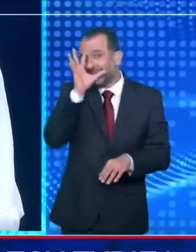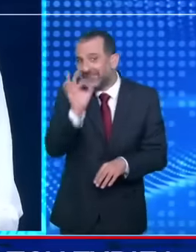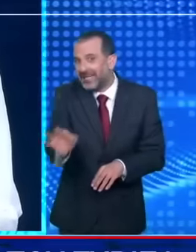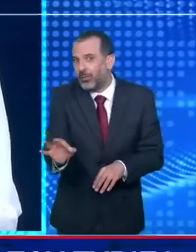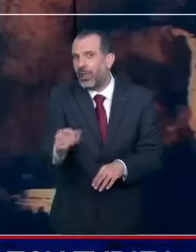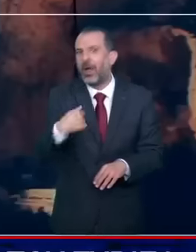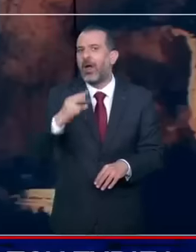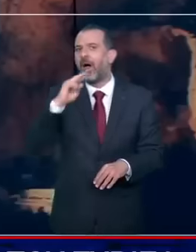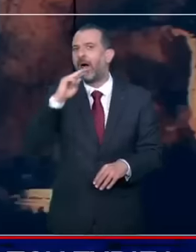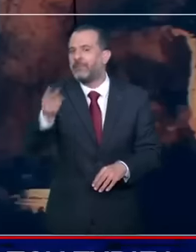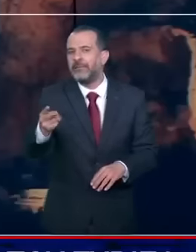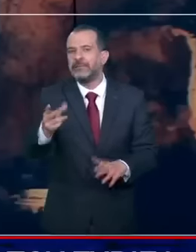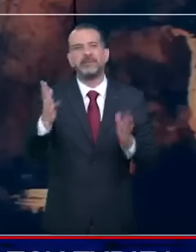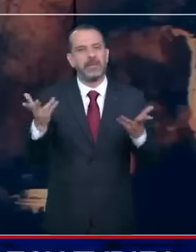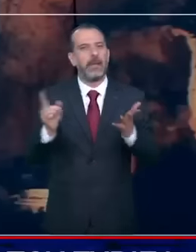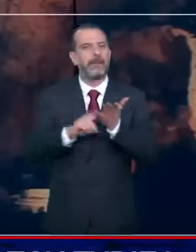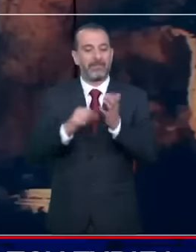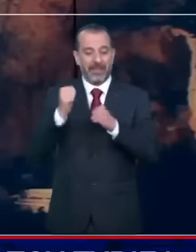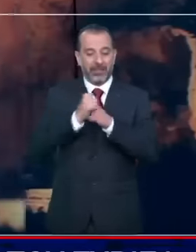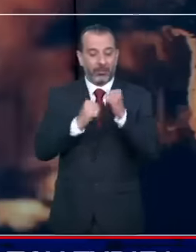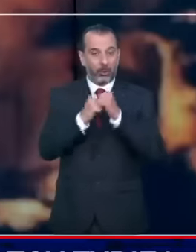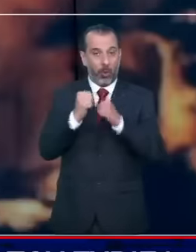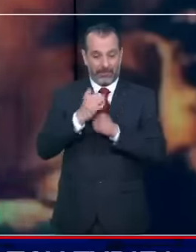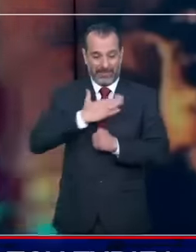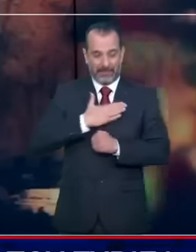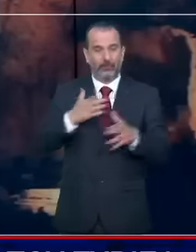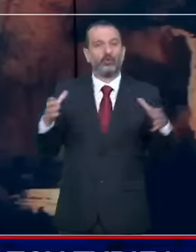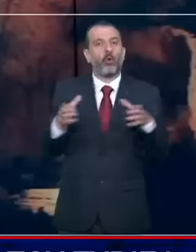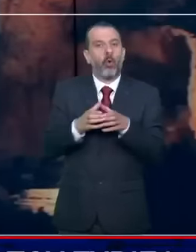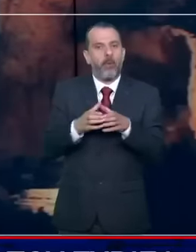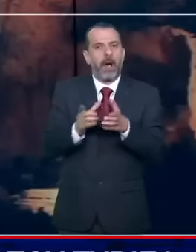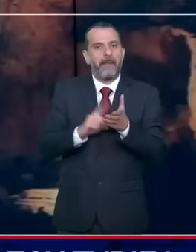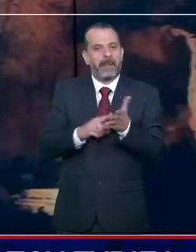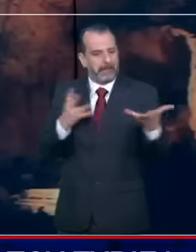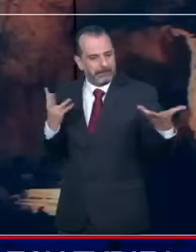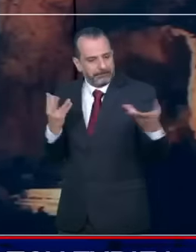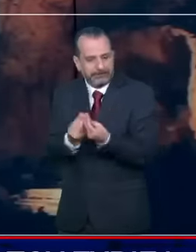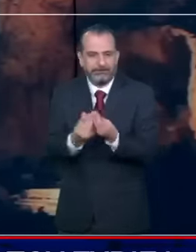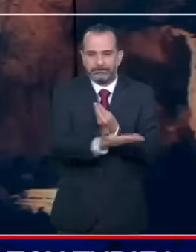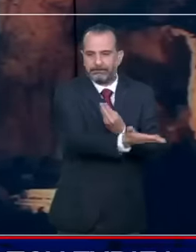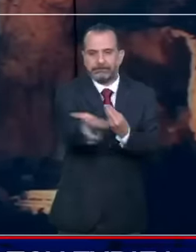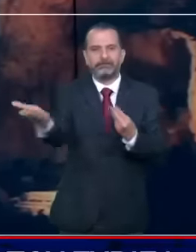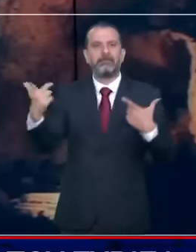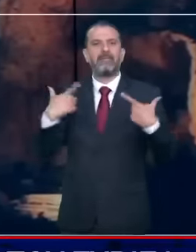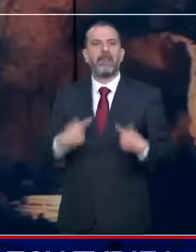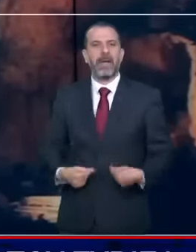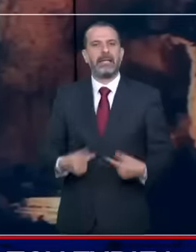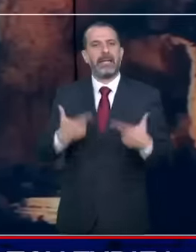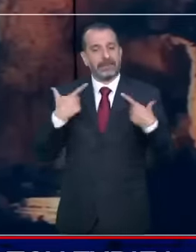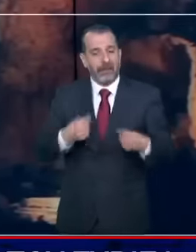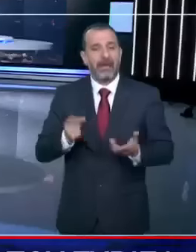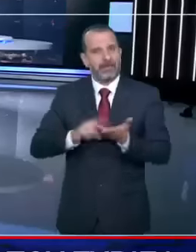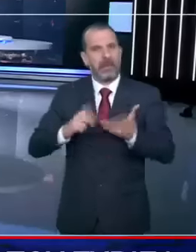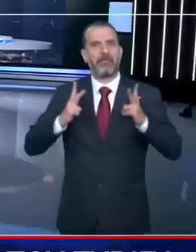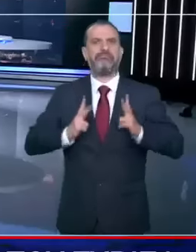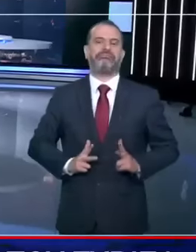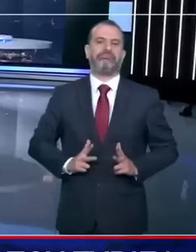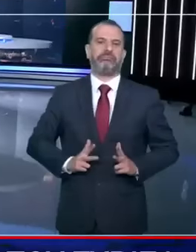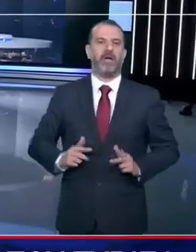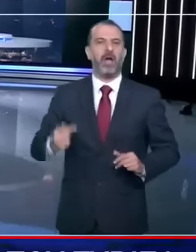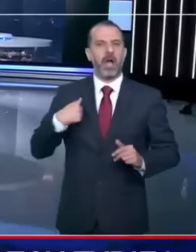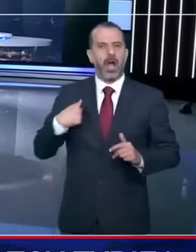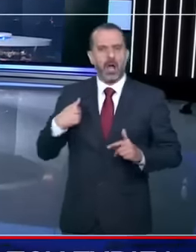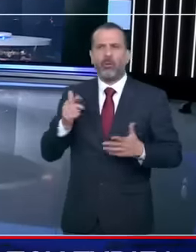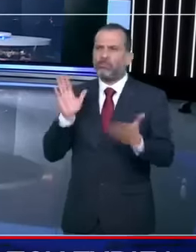να έχει μια δομή που να ανταποκρίνεται στις προσδοκίες των πολιτών, τις βάσεις, των μελών. Όπου πάω, άδεια μεσολάβητα στη